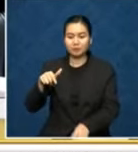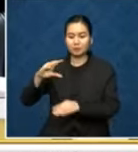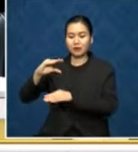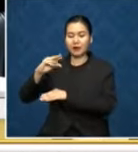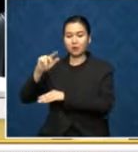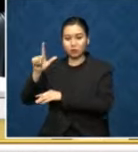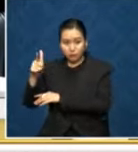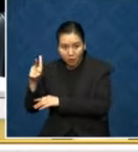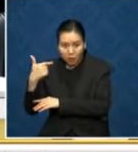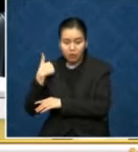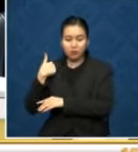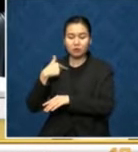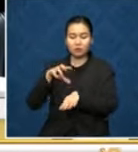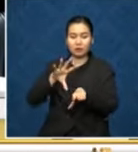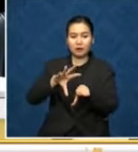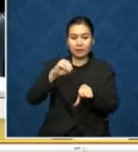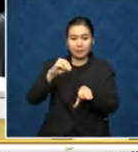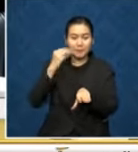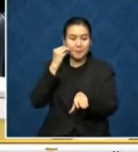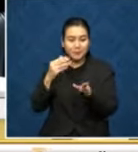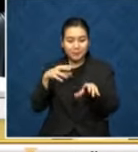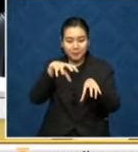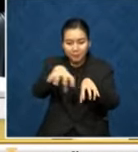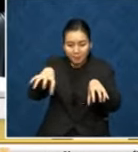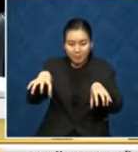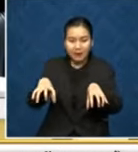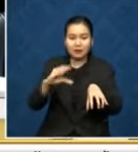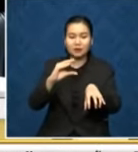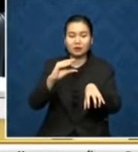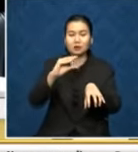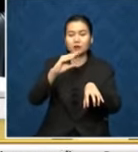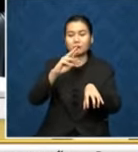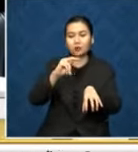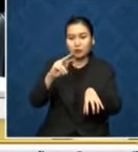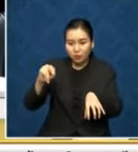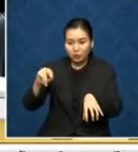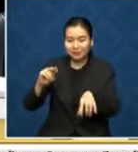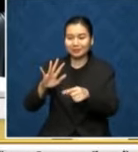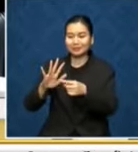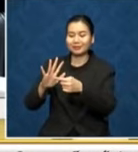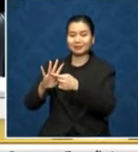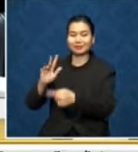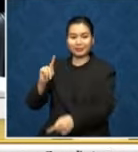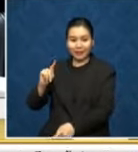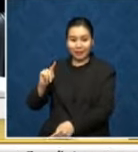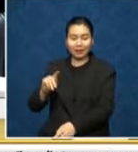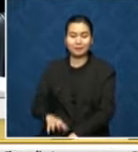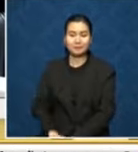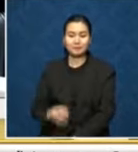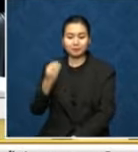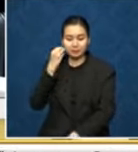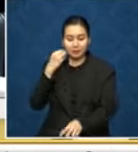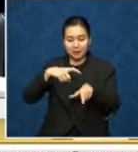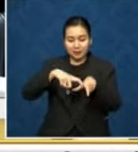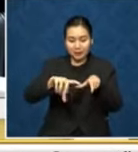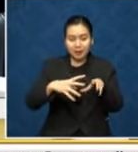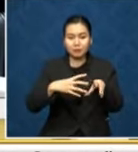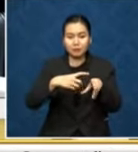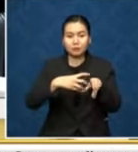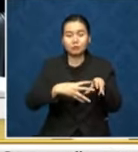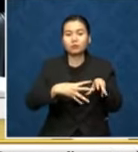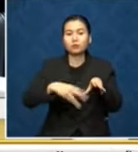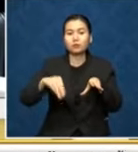านีสูบน้ำบ้านหนองมะกูดสถานีสูบน้ำบ้านโนนแต้ไปโคกกล่องสถานีสูบน้ำไฟฟ้าพร้อมระบบส่งน้ำไปบ้านโ